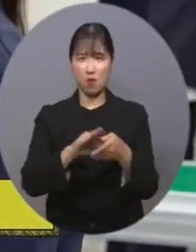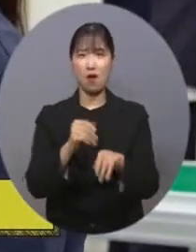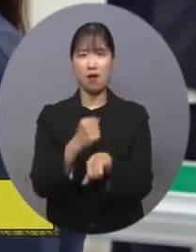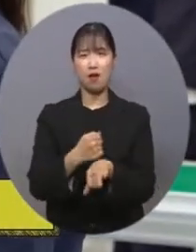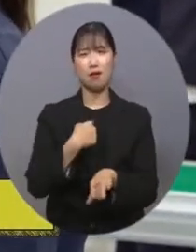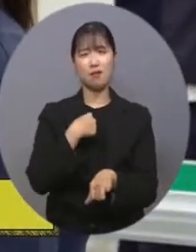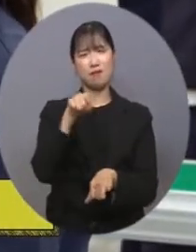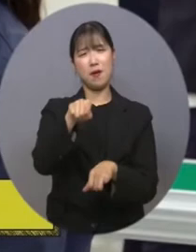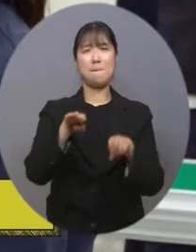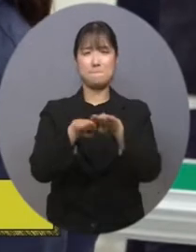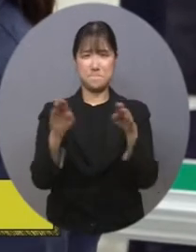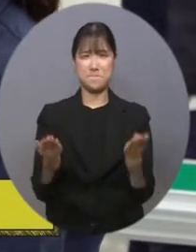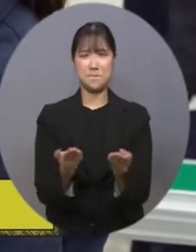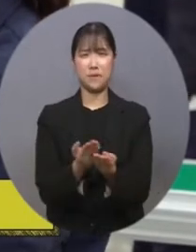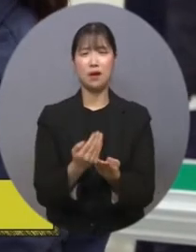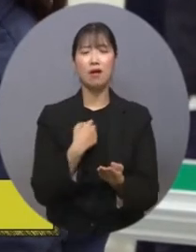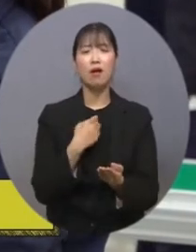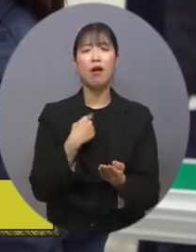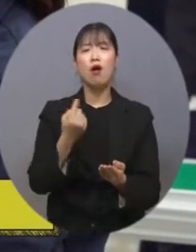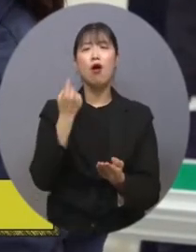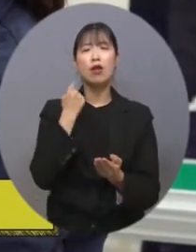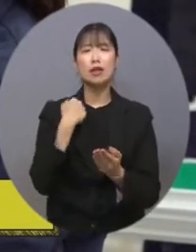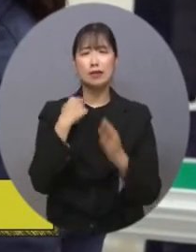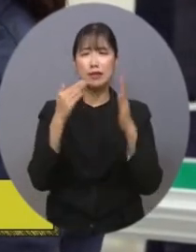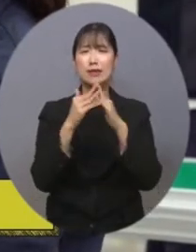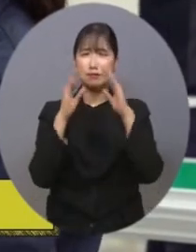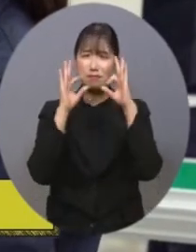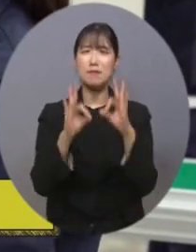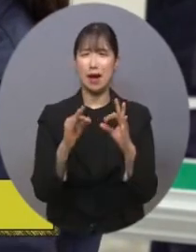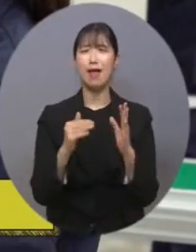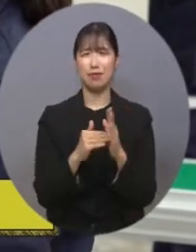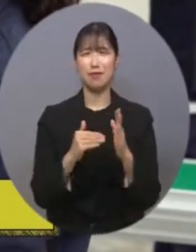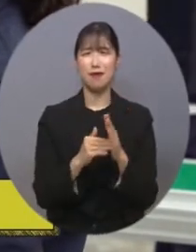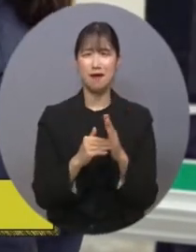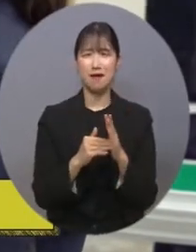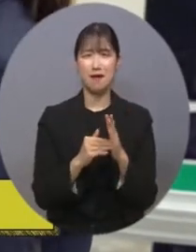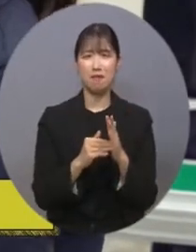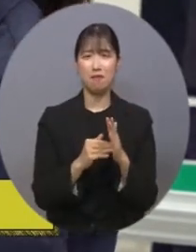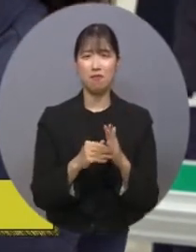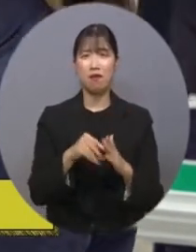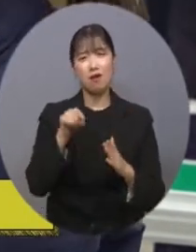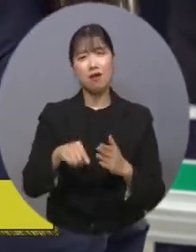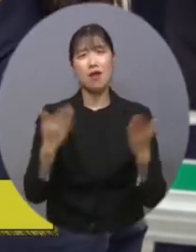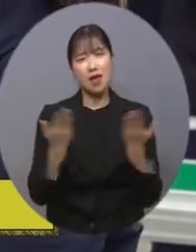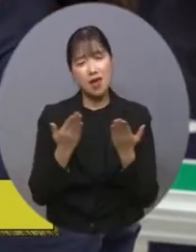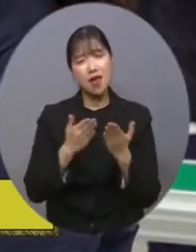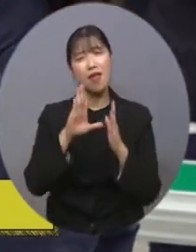이 박스를 예, 예. 어제까지만 해도 집에서 봤던 것 같거든요. 아, 네. 이런 일을